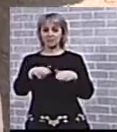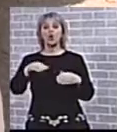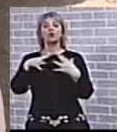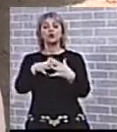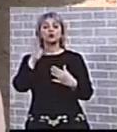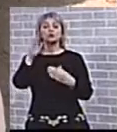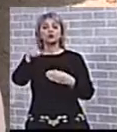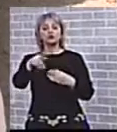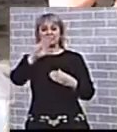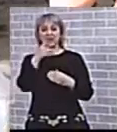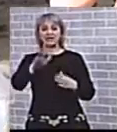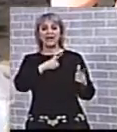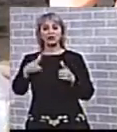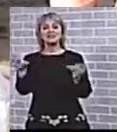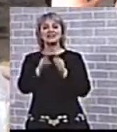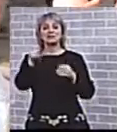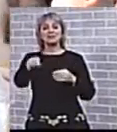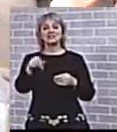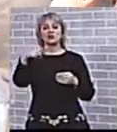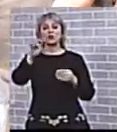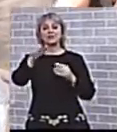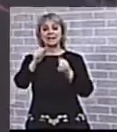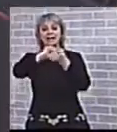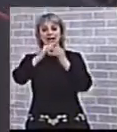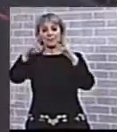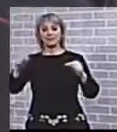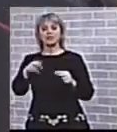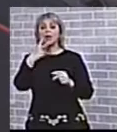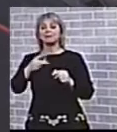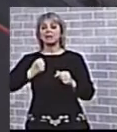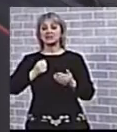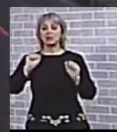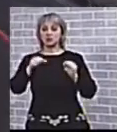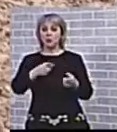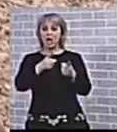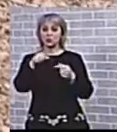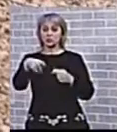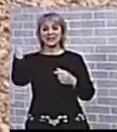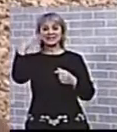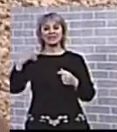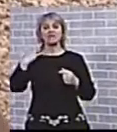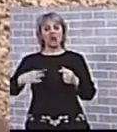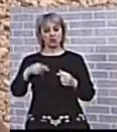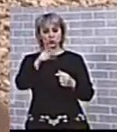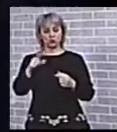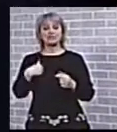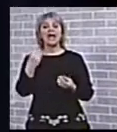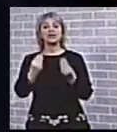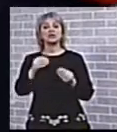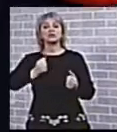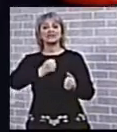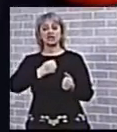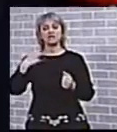бою будущие враги готовятся вместе. У Троицкой крепости проверяют боеспособность оружия казаки и французы. Я играю, к